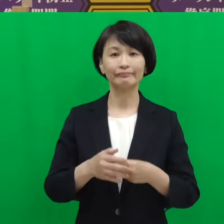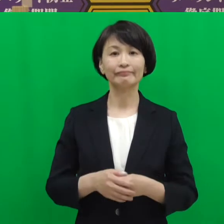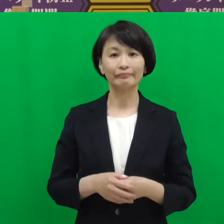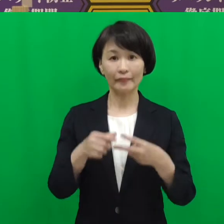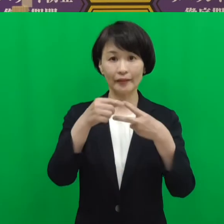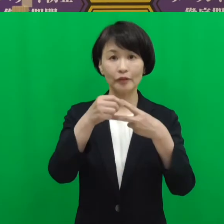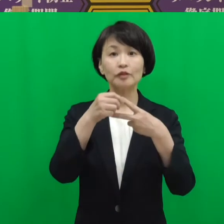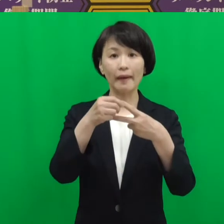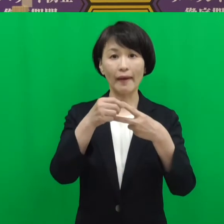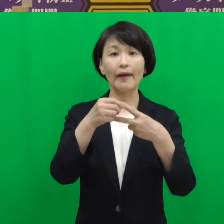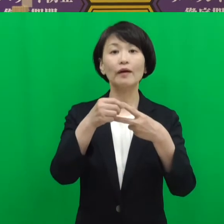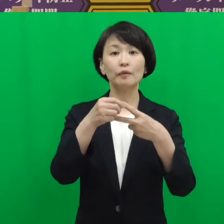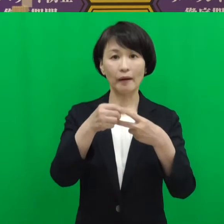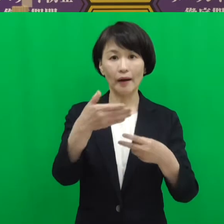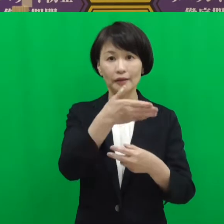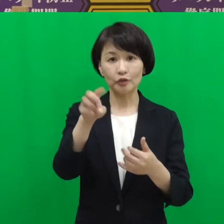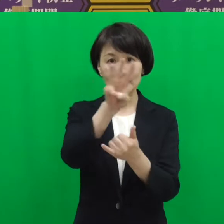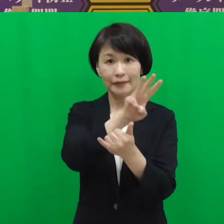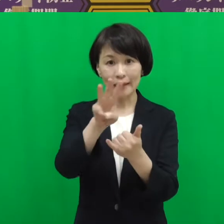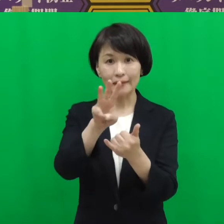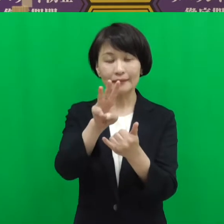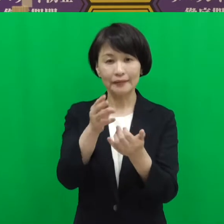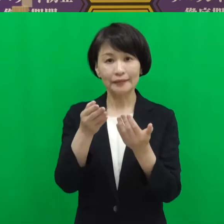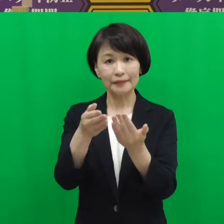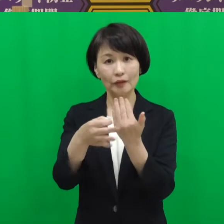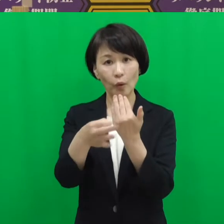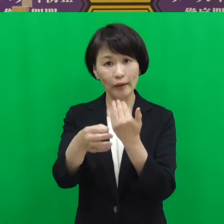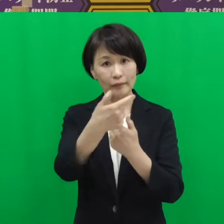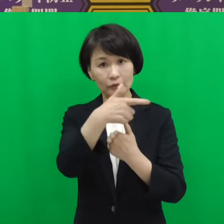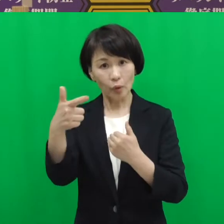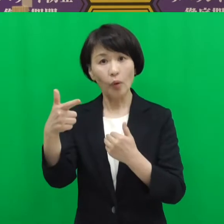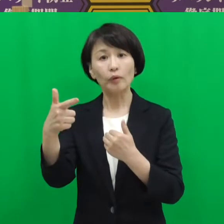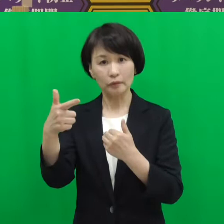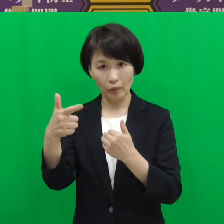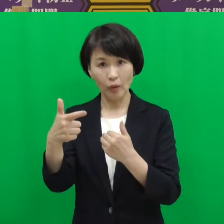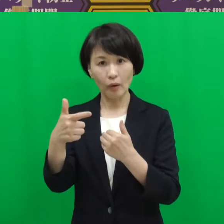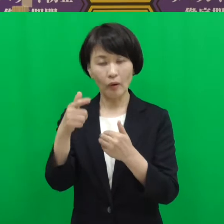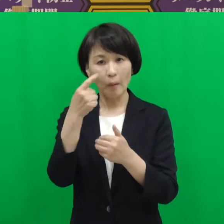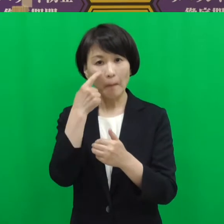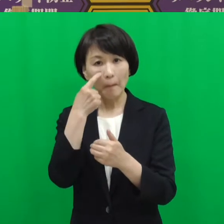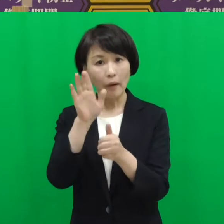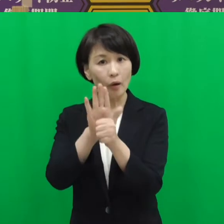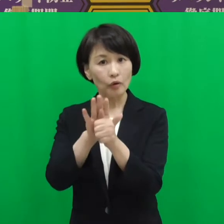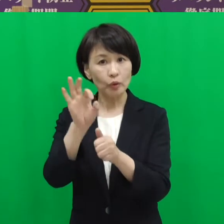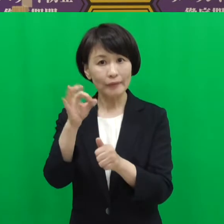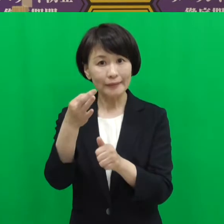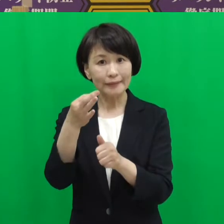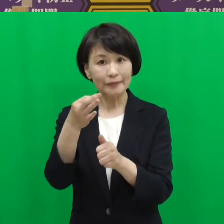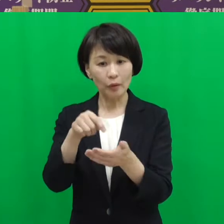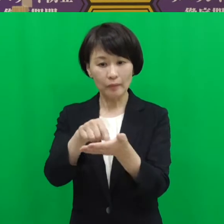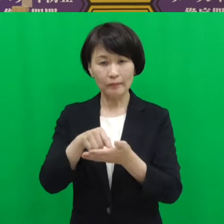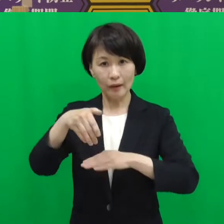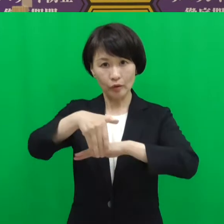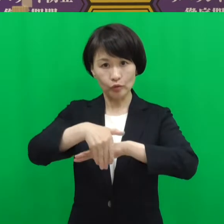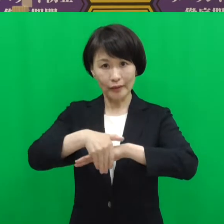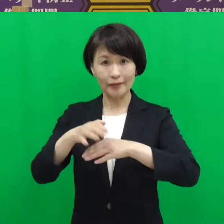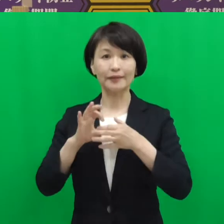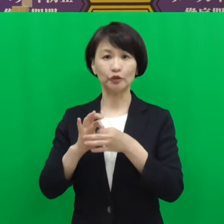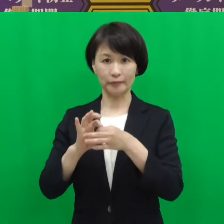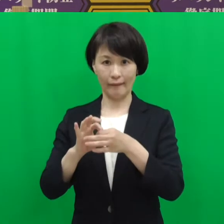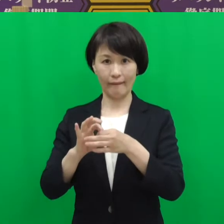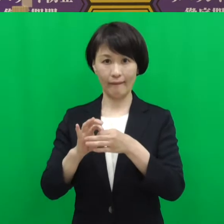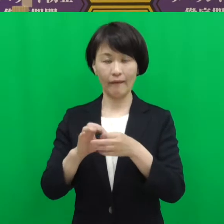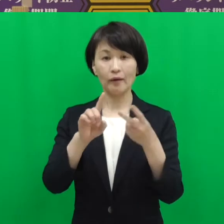1件目は水災地震保険とトライアル補助金の申請受付開始について、2件目